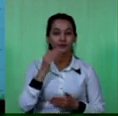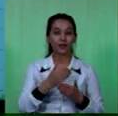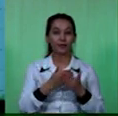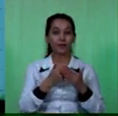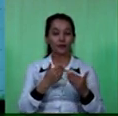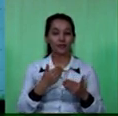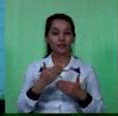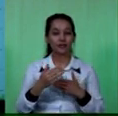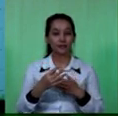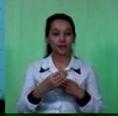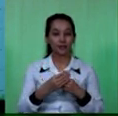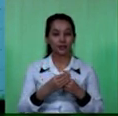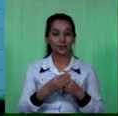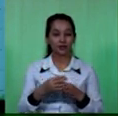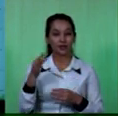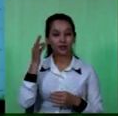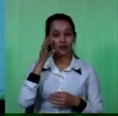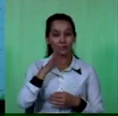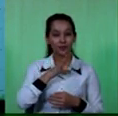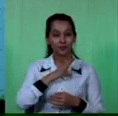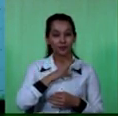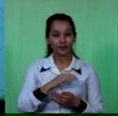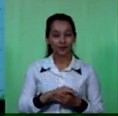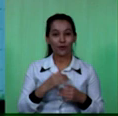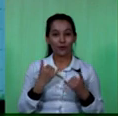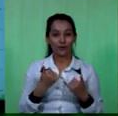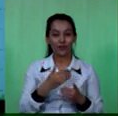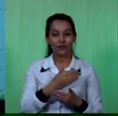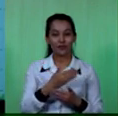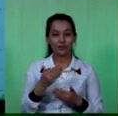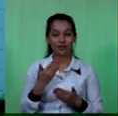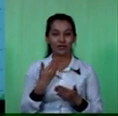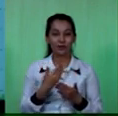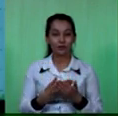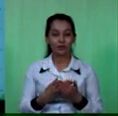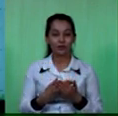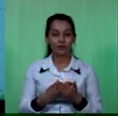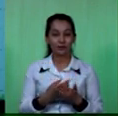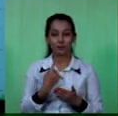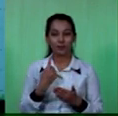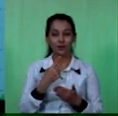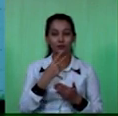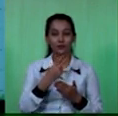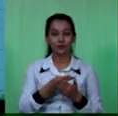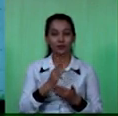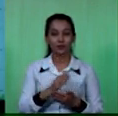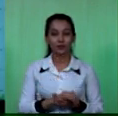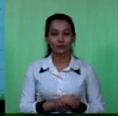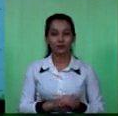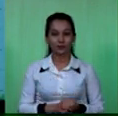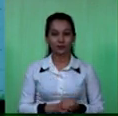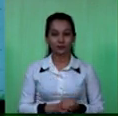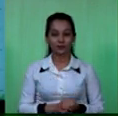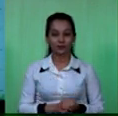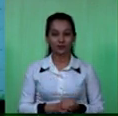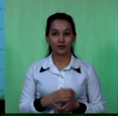avvalida siz buni eslab oldingiz. Keling, hozir sizlarga namuna sifatida birini ishlab ko'rsataman.